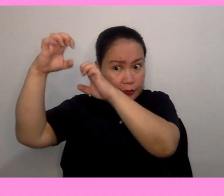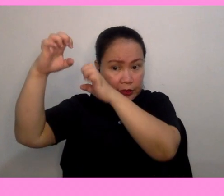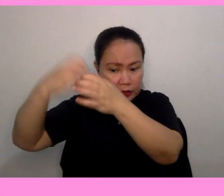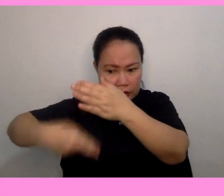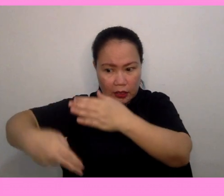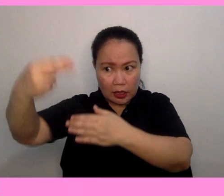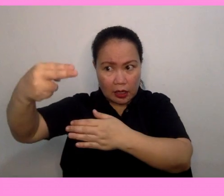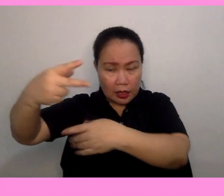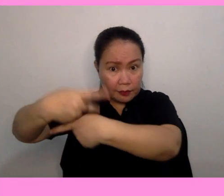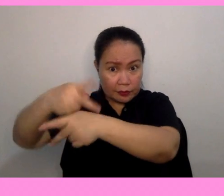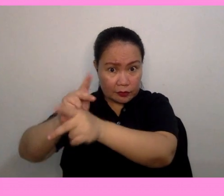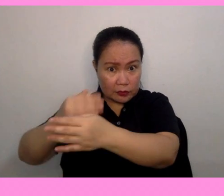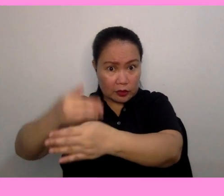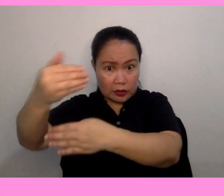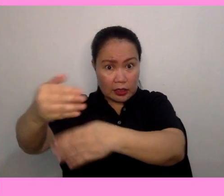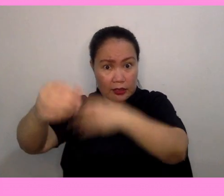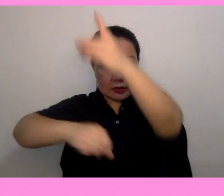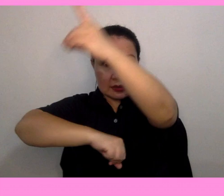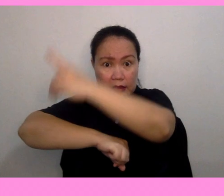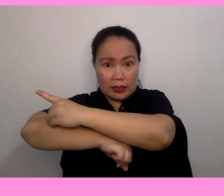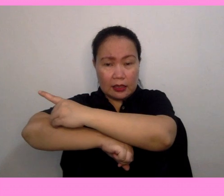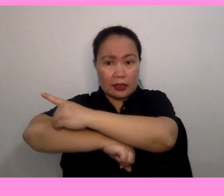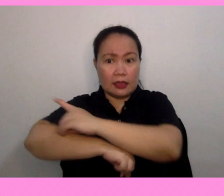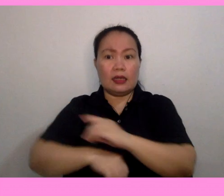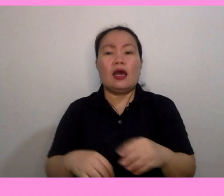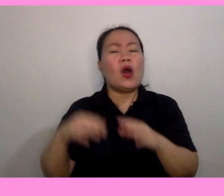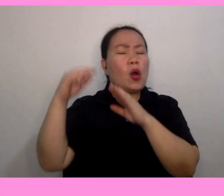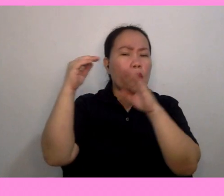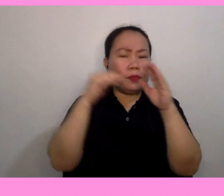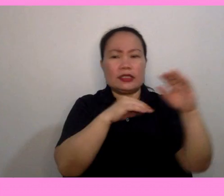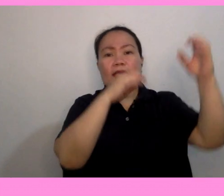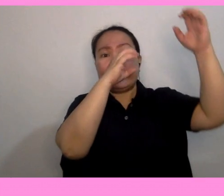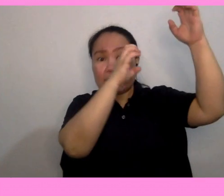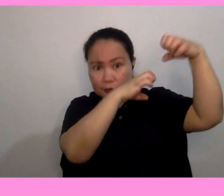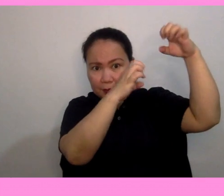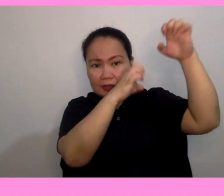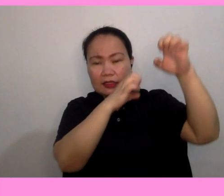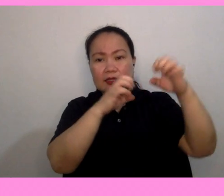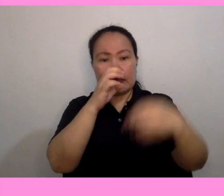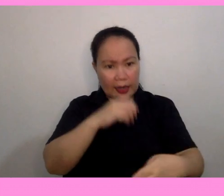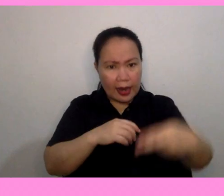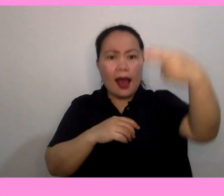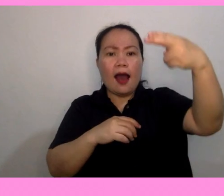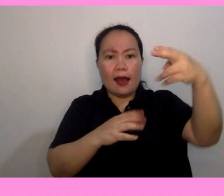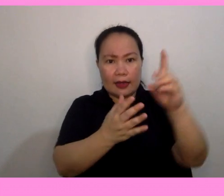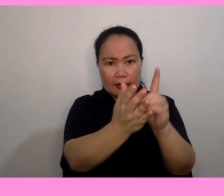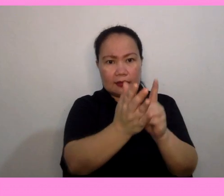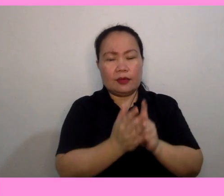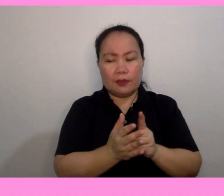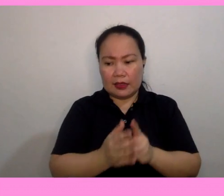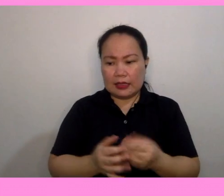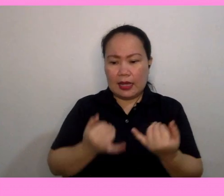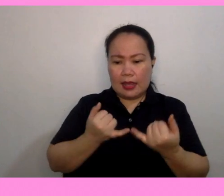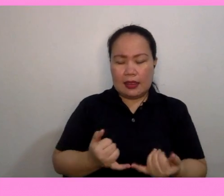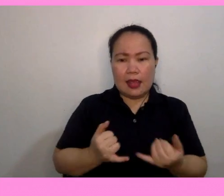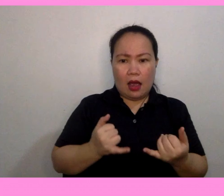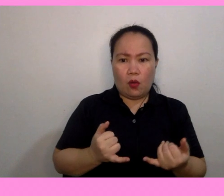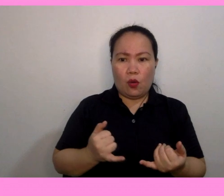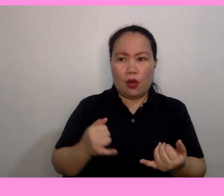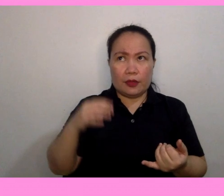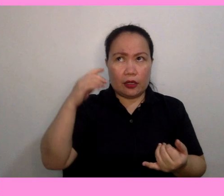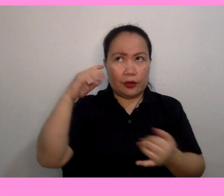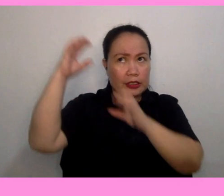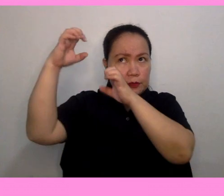na produkto sa susunod na araw o linggo, asahan na tataas ang demand ng nasabing produkto sa kasalukuyang